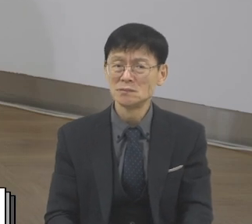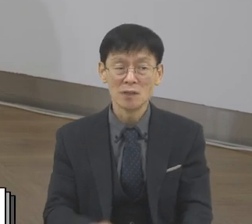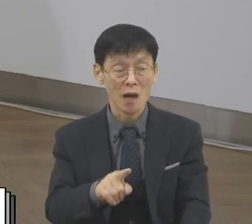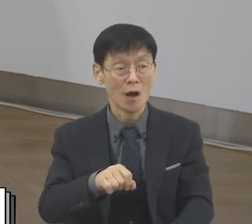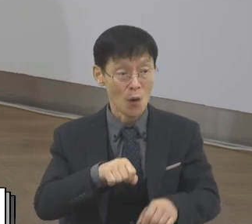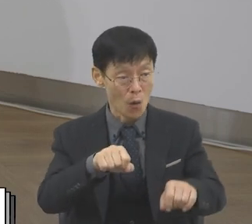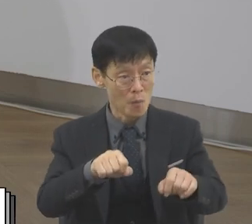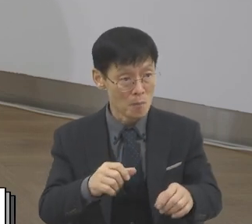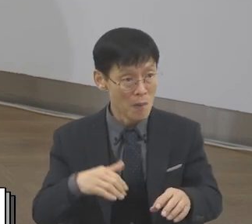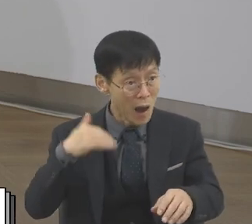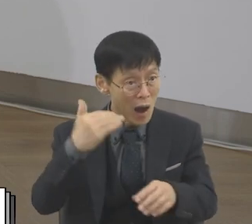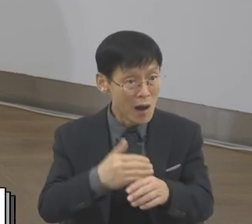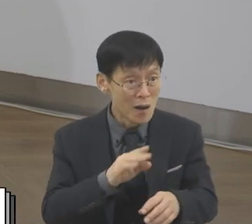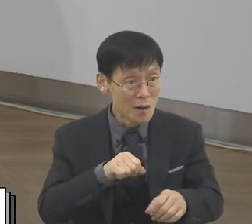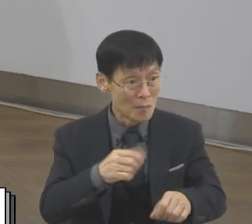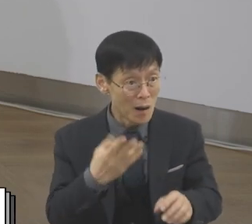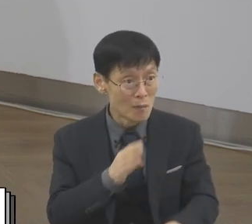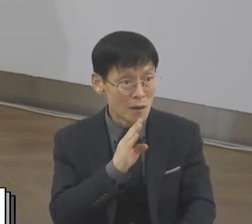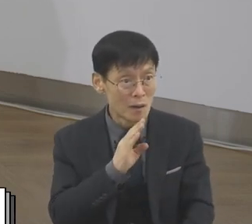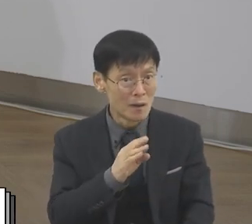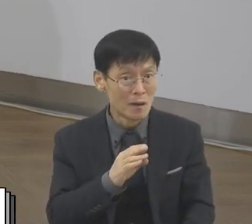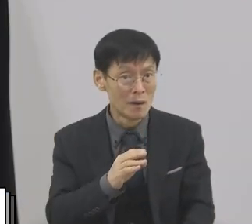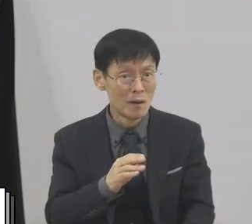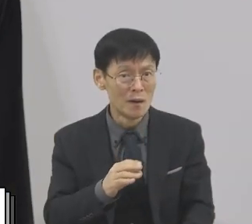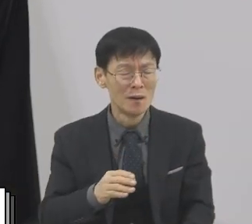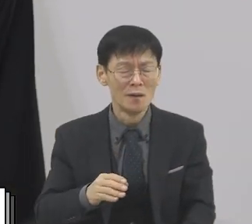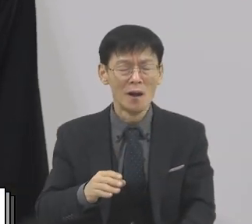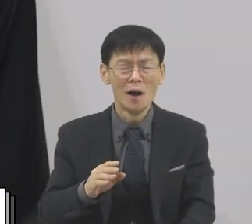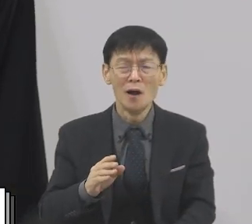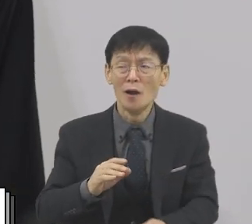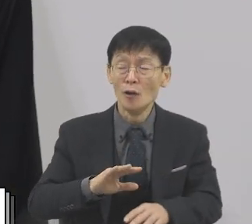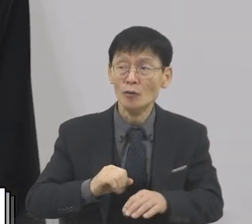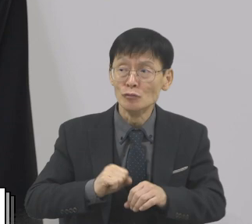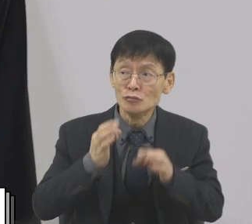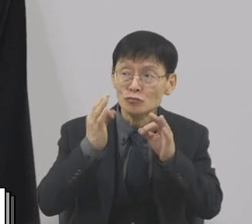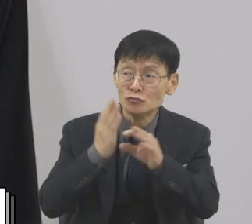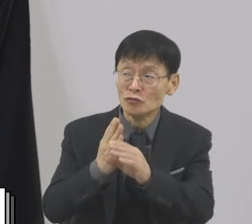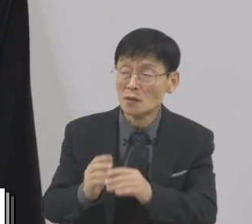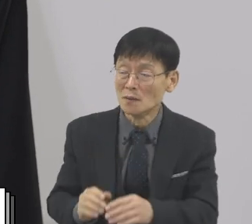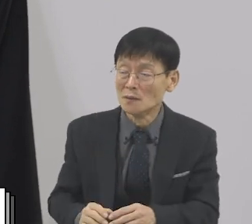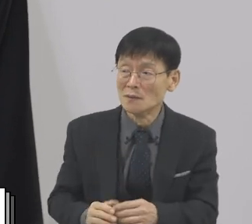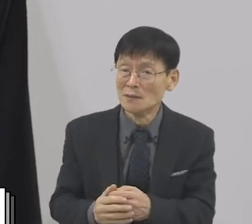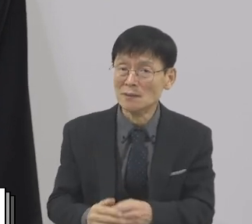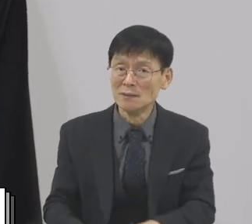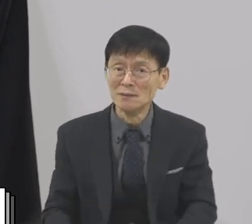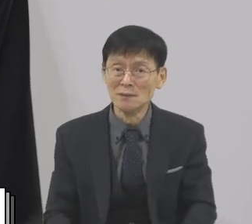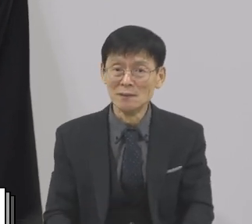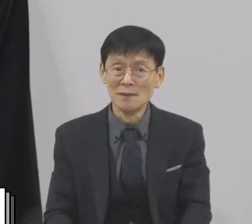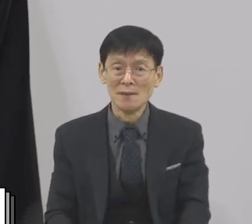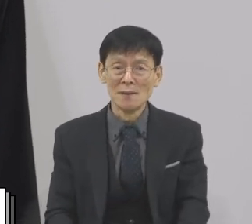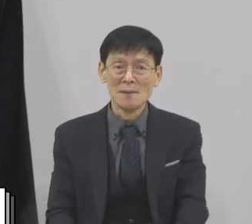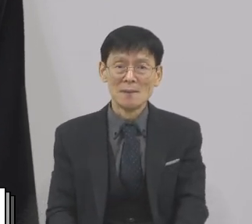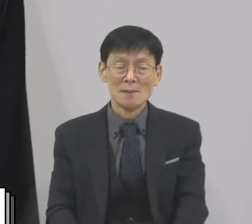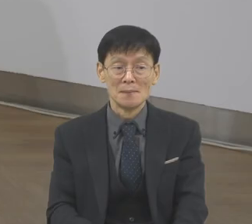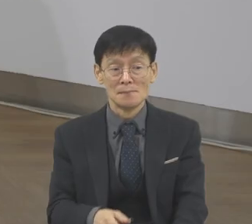지희 씨, 요즘에 청소할 게 많죠? 네, 잘 되고 있습니다.